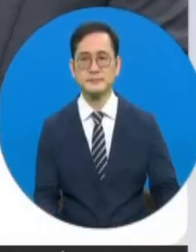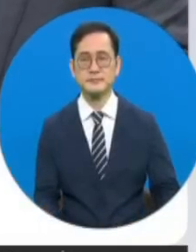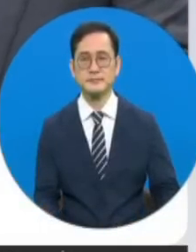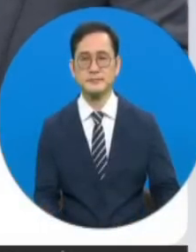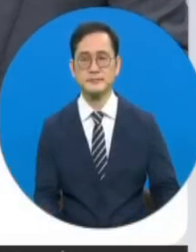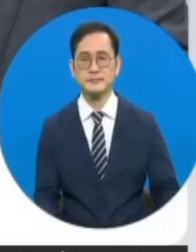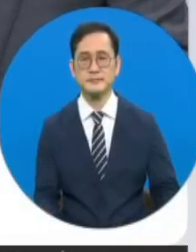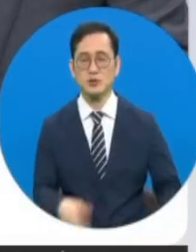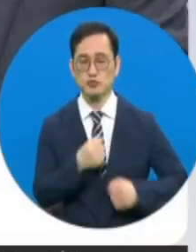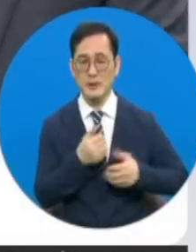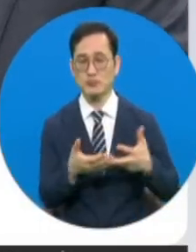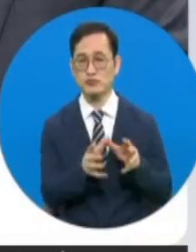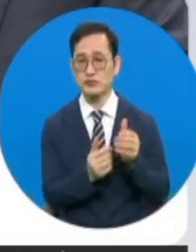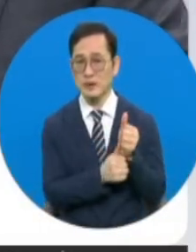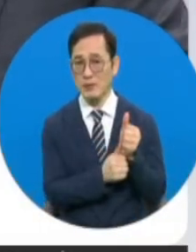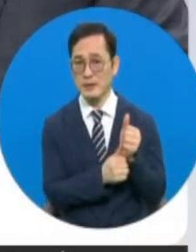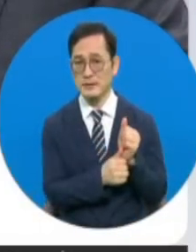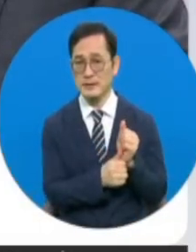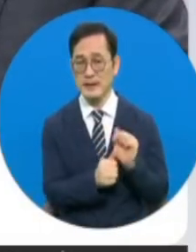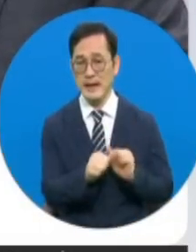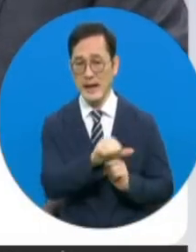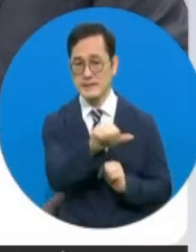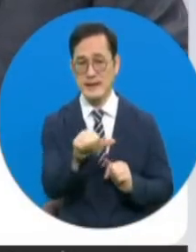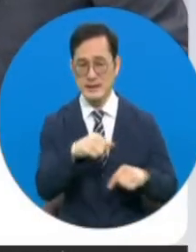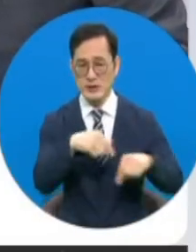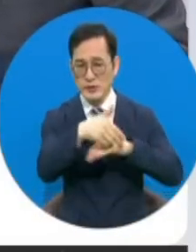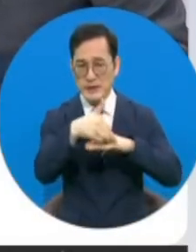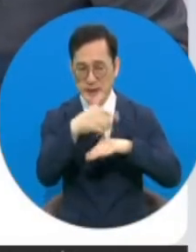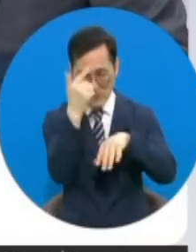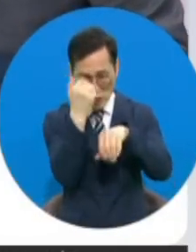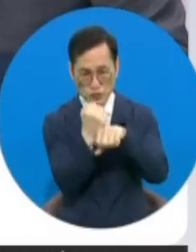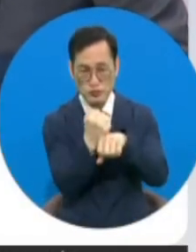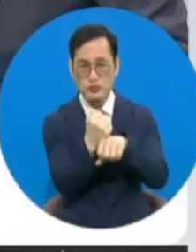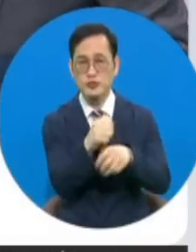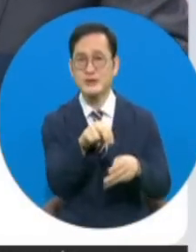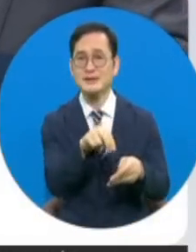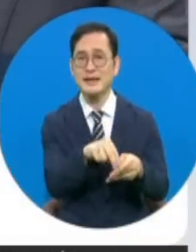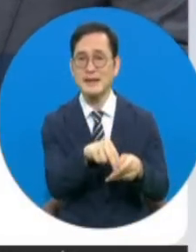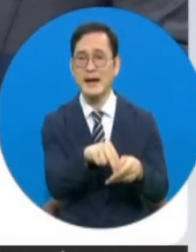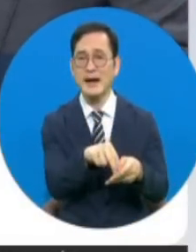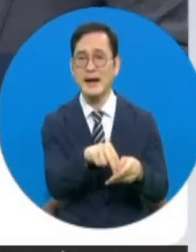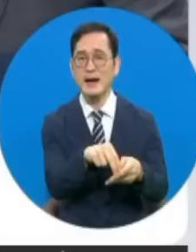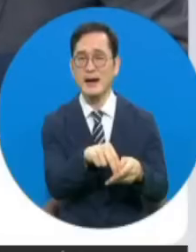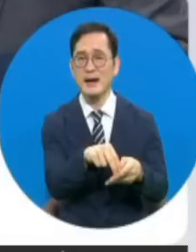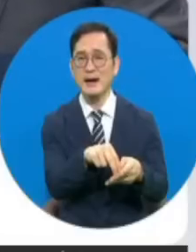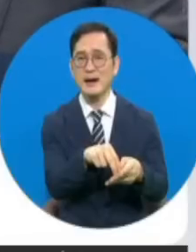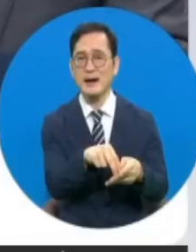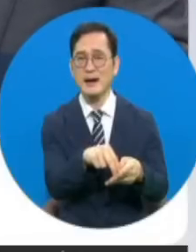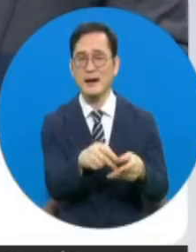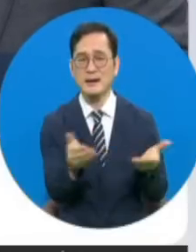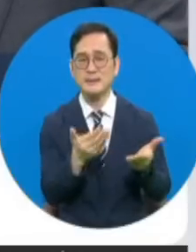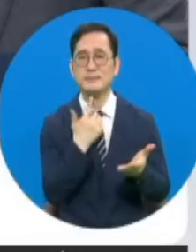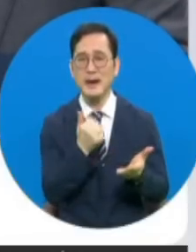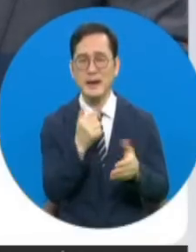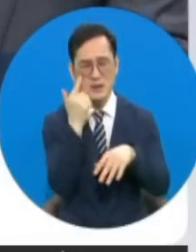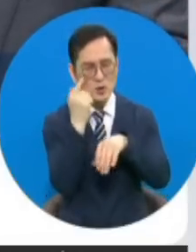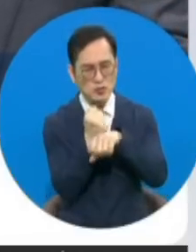차관은 아세안 정책 연구센터에 출신이고 연구원 전문 연구원이고